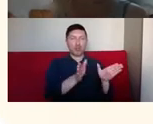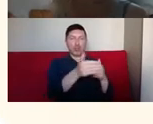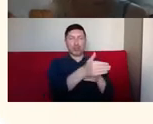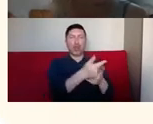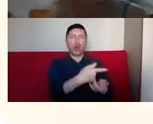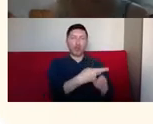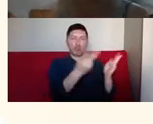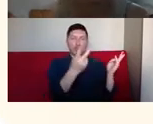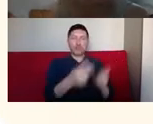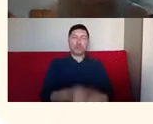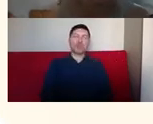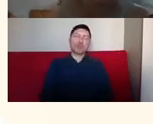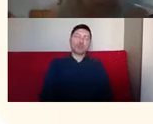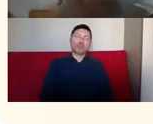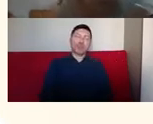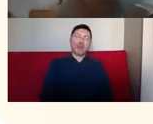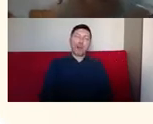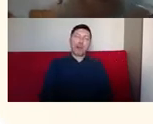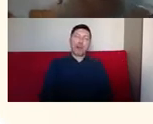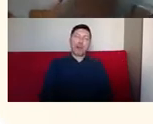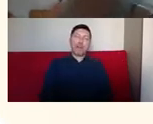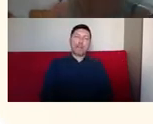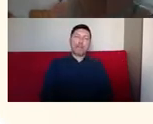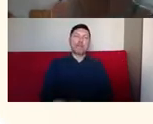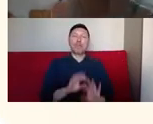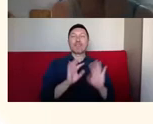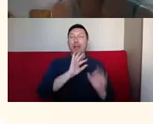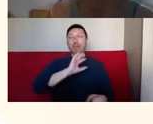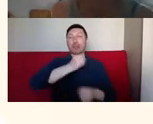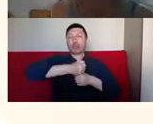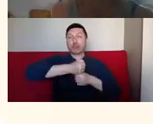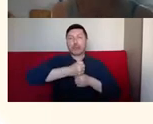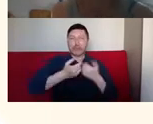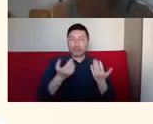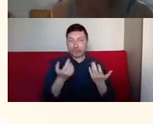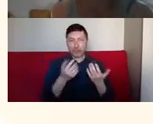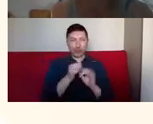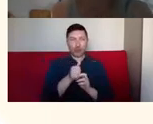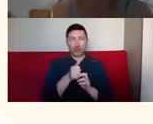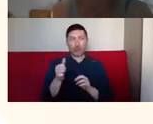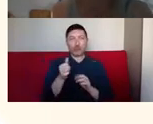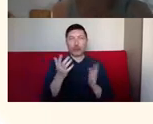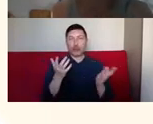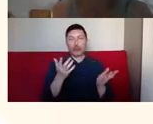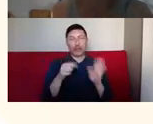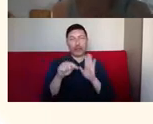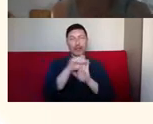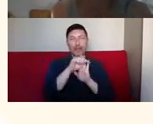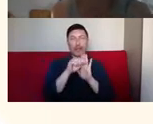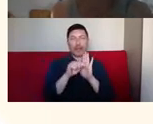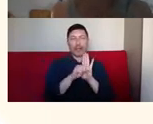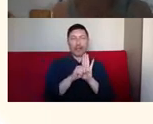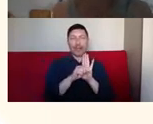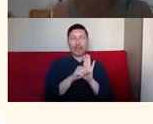dans ces administrations. Mais il n'y a pas de mesure coercitive. Donc, la seule mesure, c'est qu'il ne nous est pas